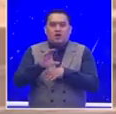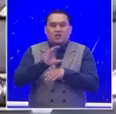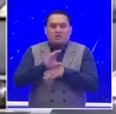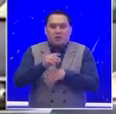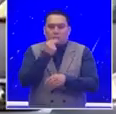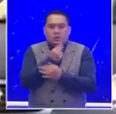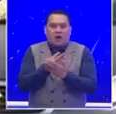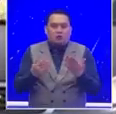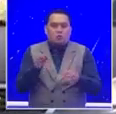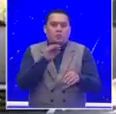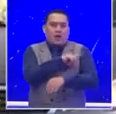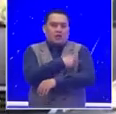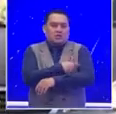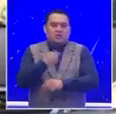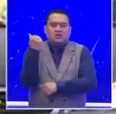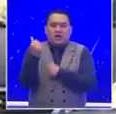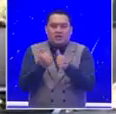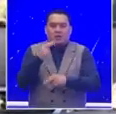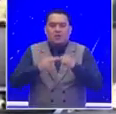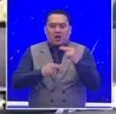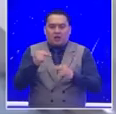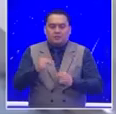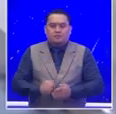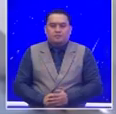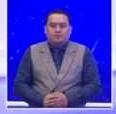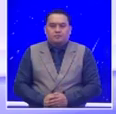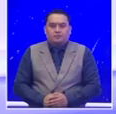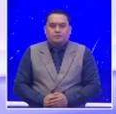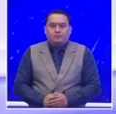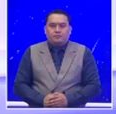Нур-Султан продукты, медикаменты и строительные материалы.